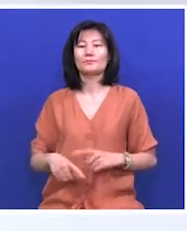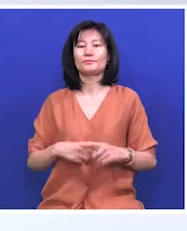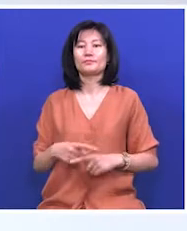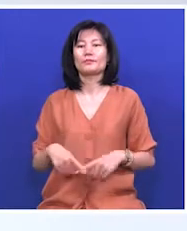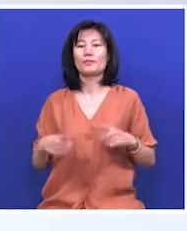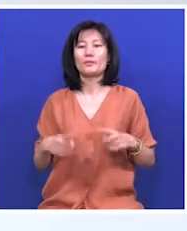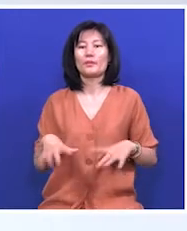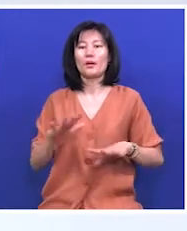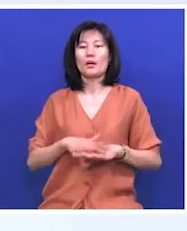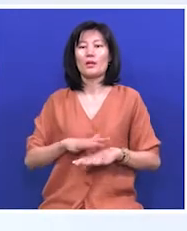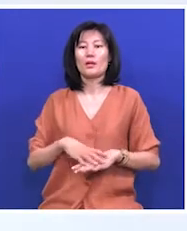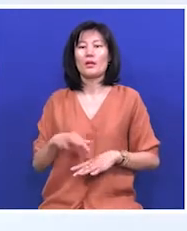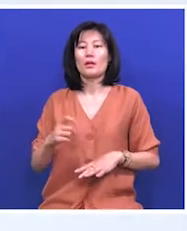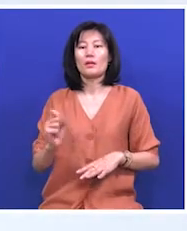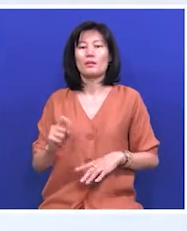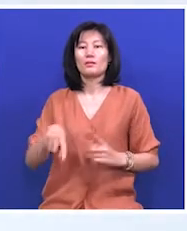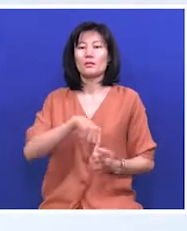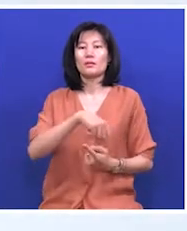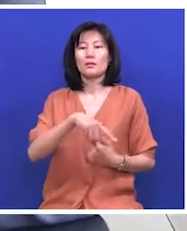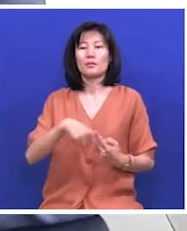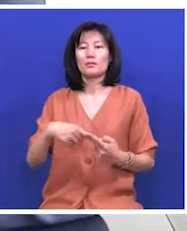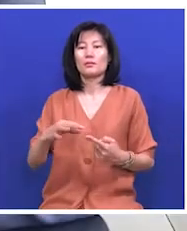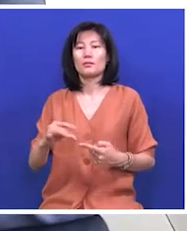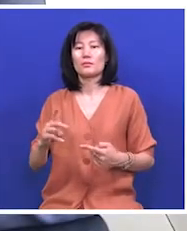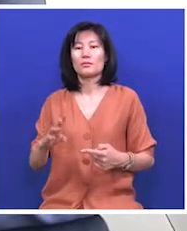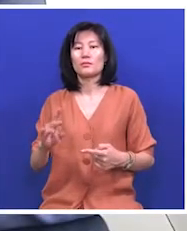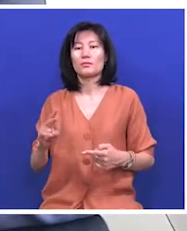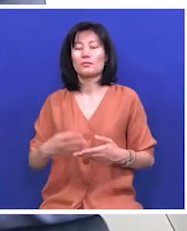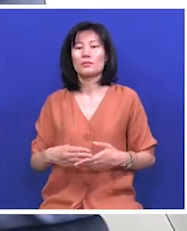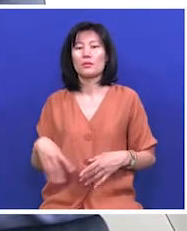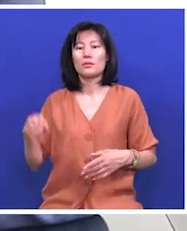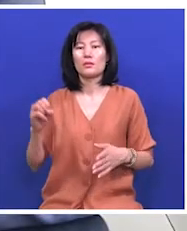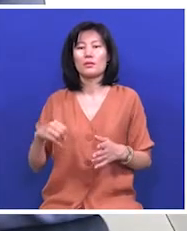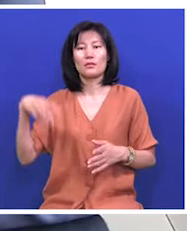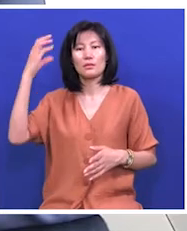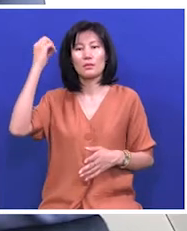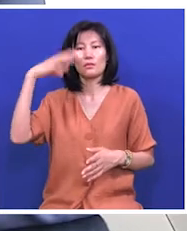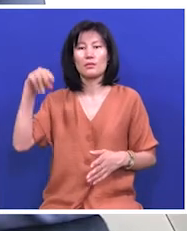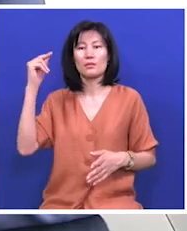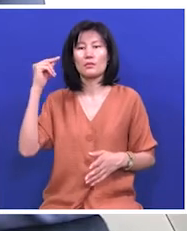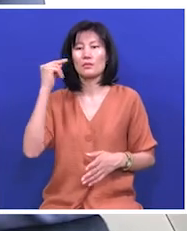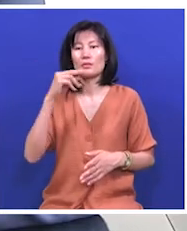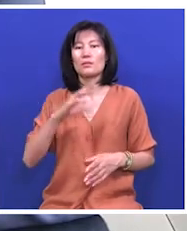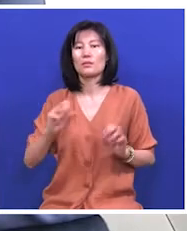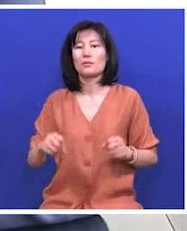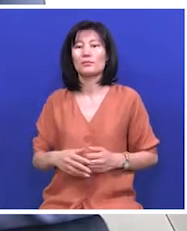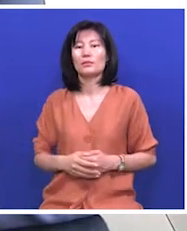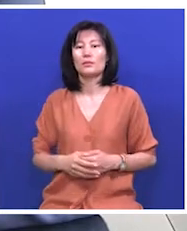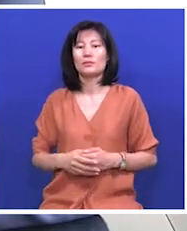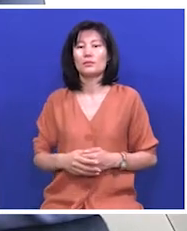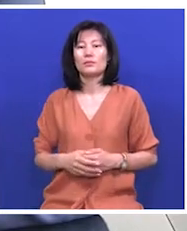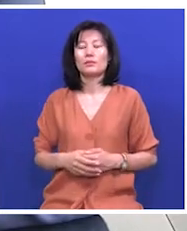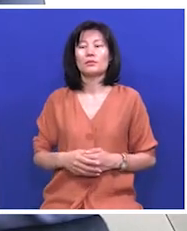қызметтерін іске асырады. Кей кезде халық арасында немесе кәсіпкерлердің арасында сол беріліп отқан электр энергиясының сапасы